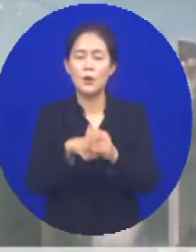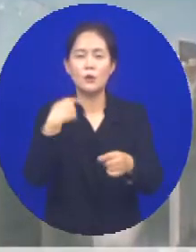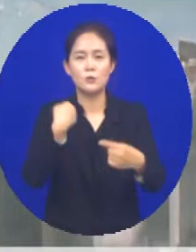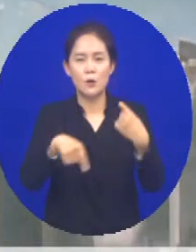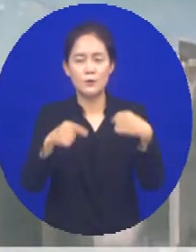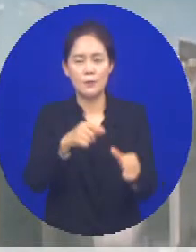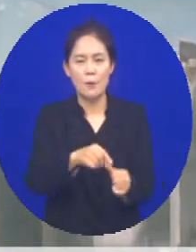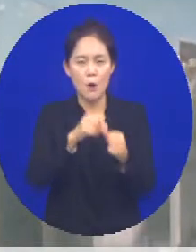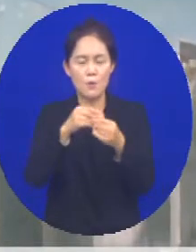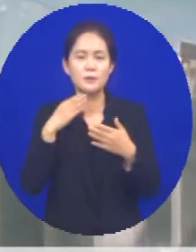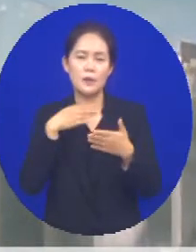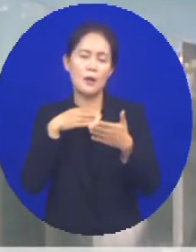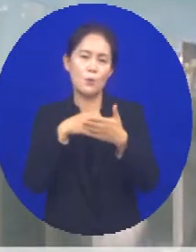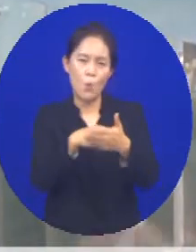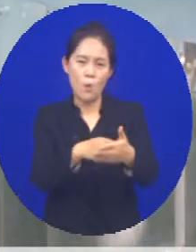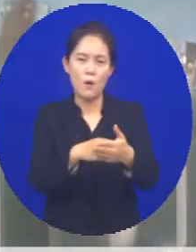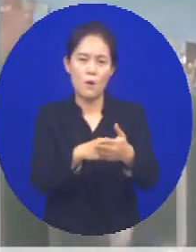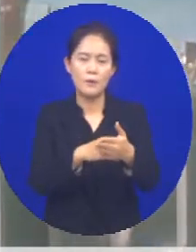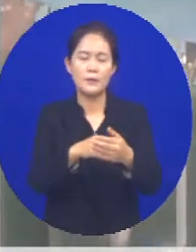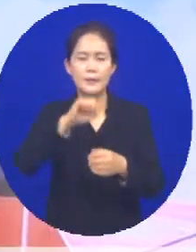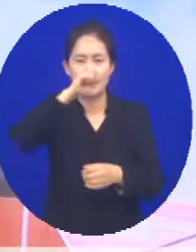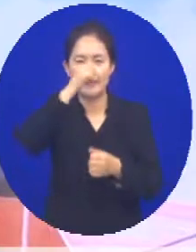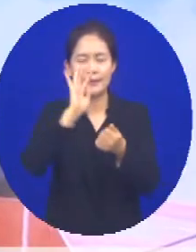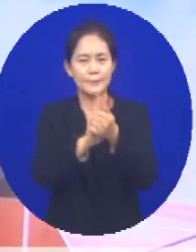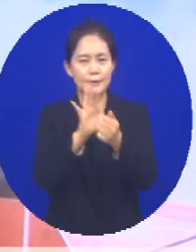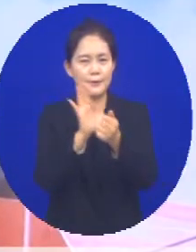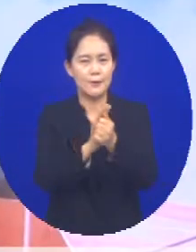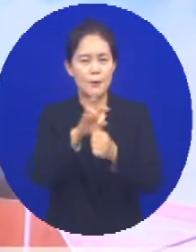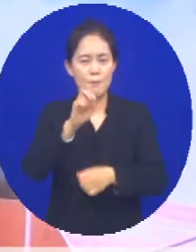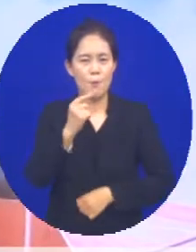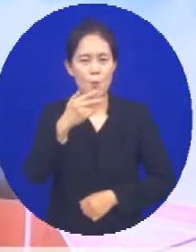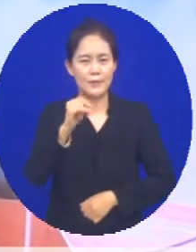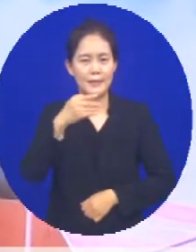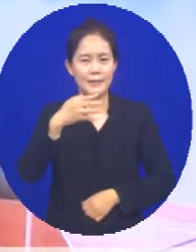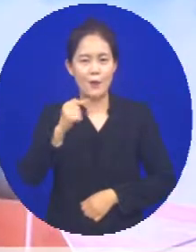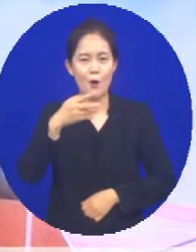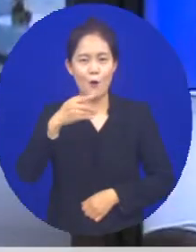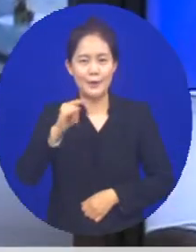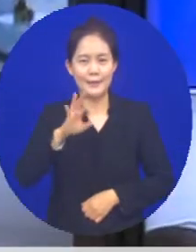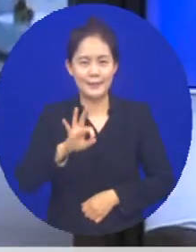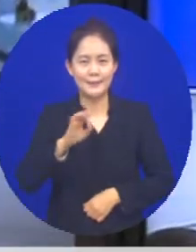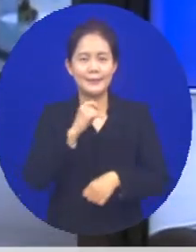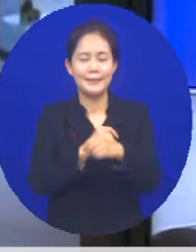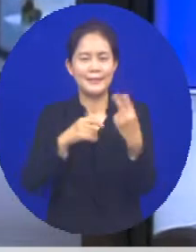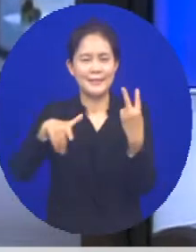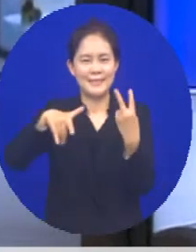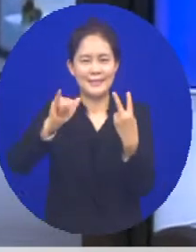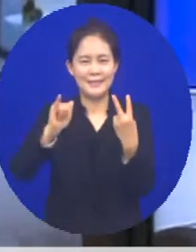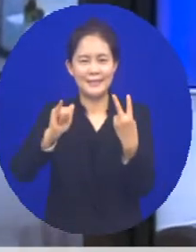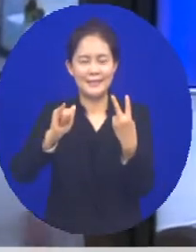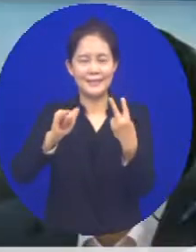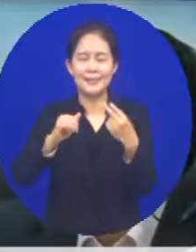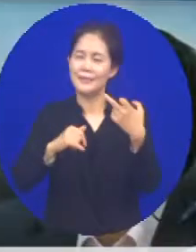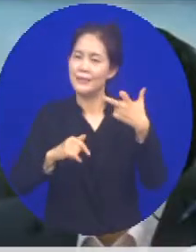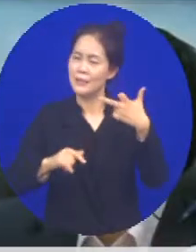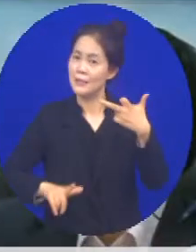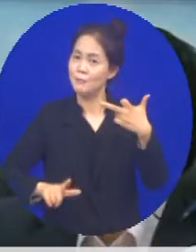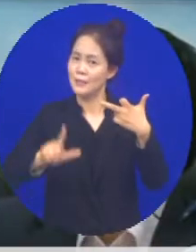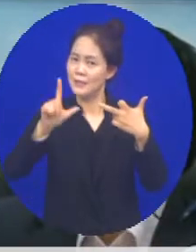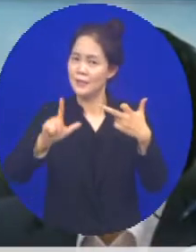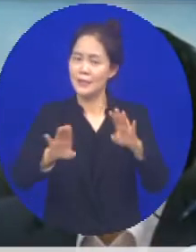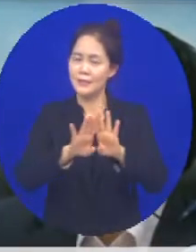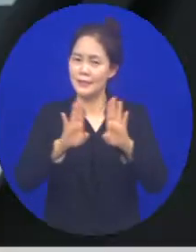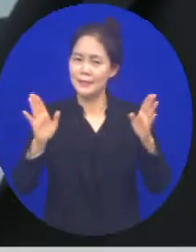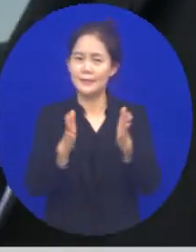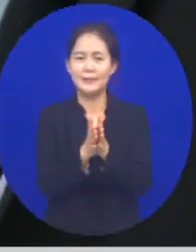청년들을 위한 정책을 발굴 제안하고 청년을 위한 예산 집행을 모니터링하는 용인 청년 네트워크 2기가 17일